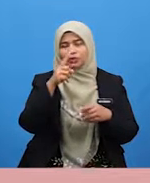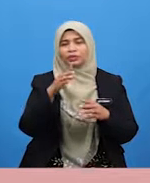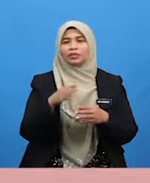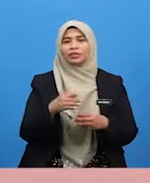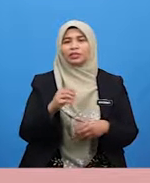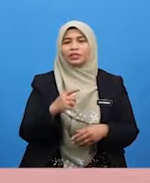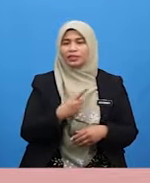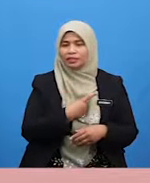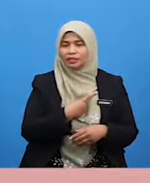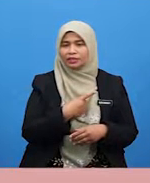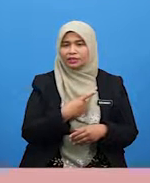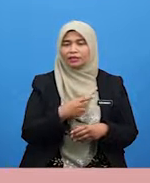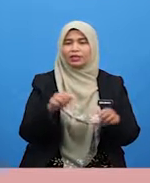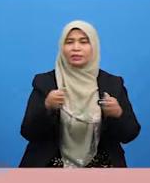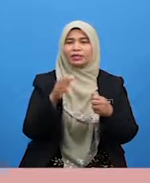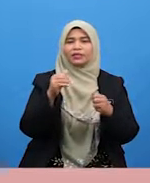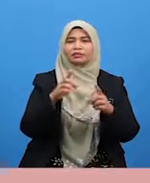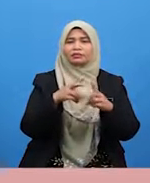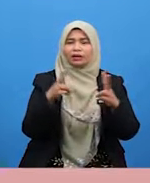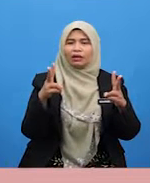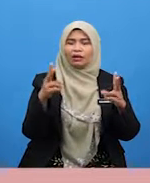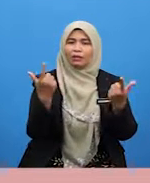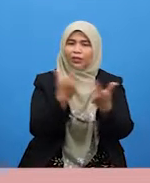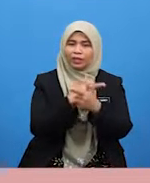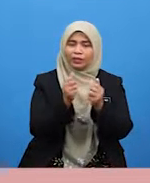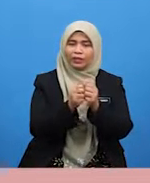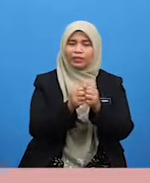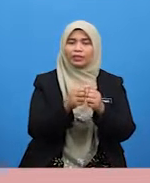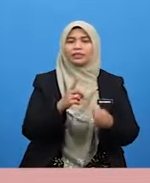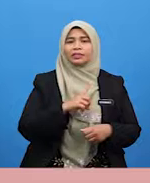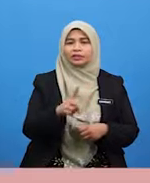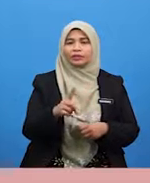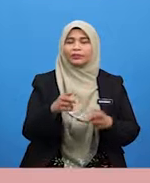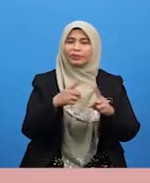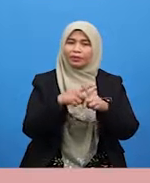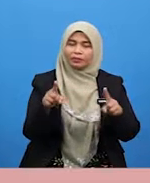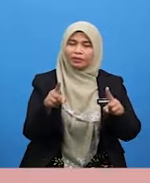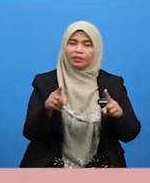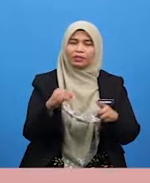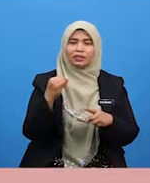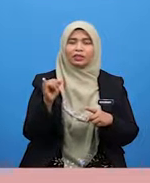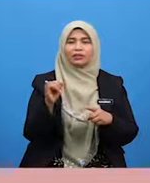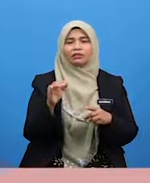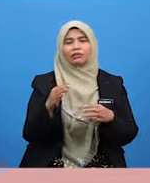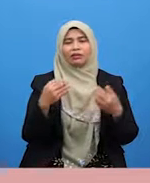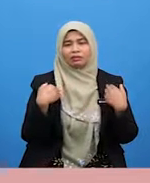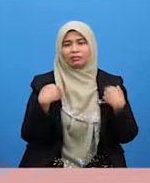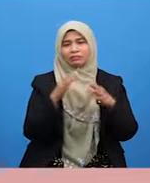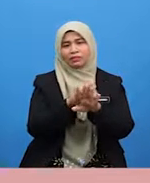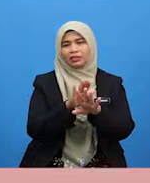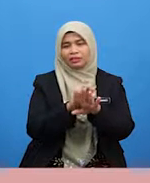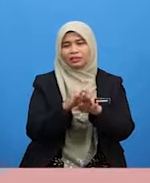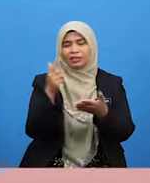sendiri. Amalan ini sangat bercanggah dengan ajaran Islam. Namun, ianya didapati masih banyak